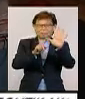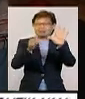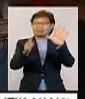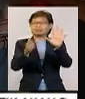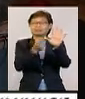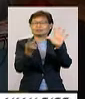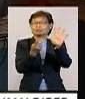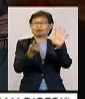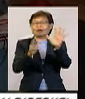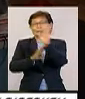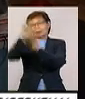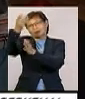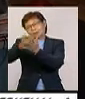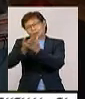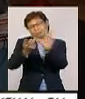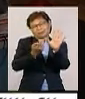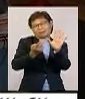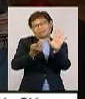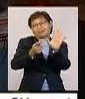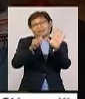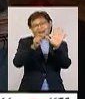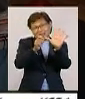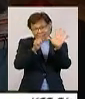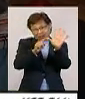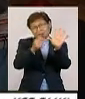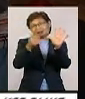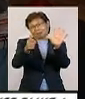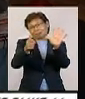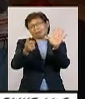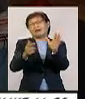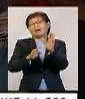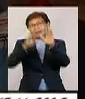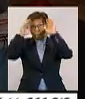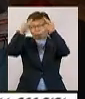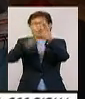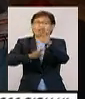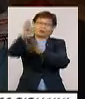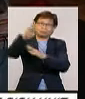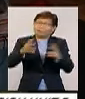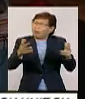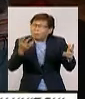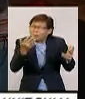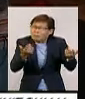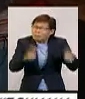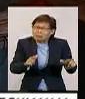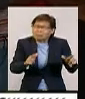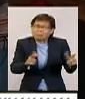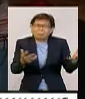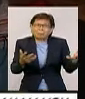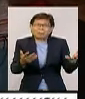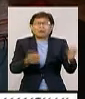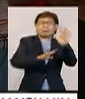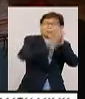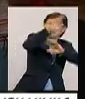yang menekankan aspek pembangunan ekonomi. Jadi, kenapa ini berlaku, Doktor? Bukankah aspek